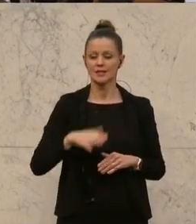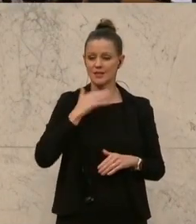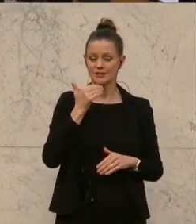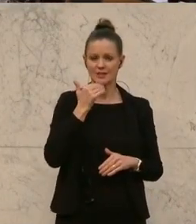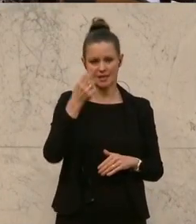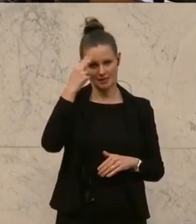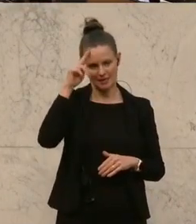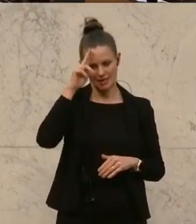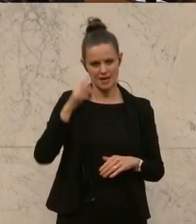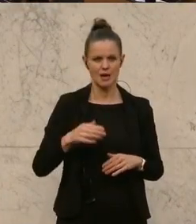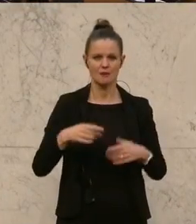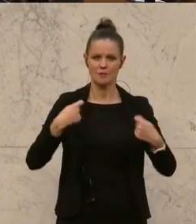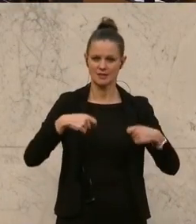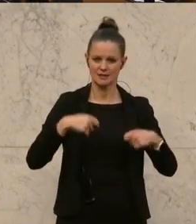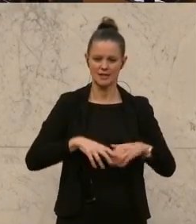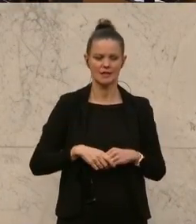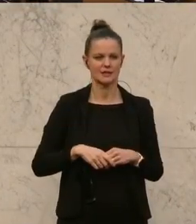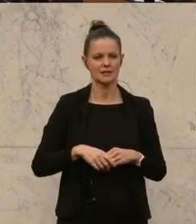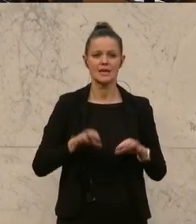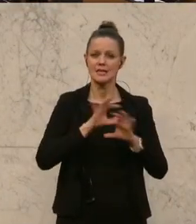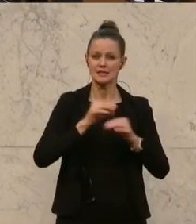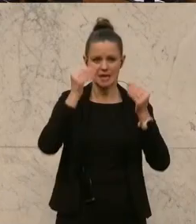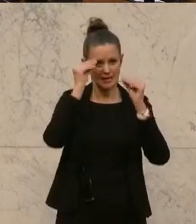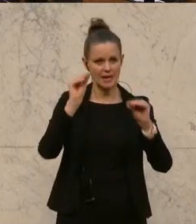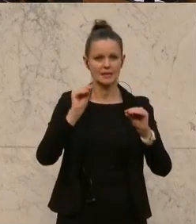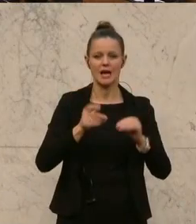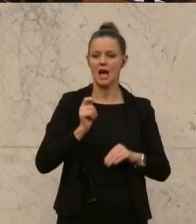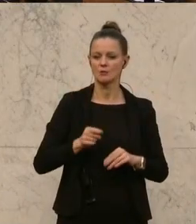entsprechend gefördert werden, so Nikolaus Berlakovic aus dem Burgenland.